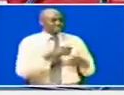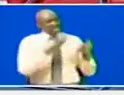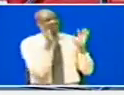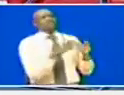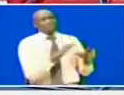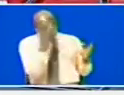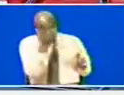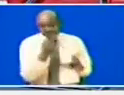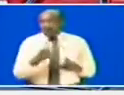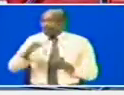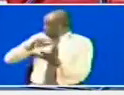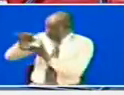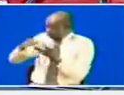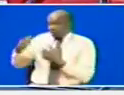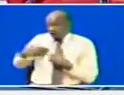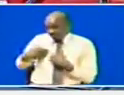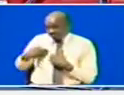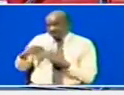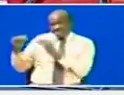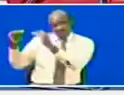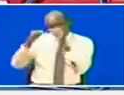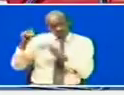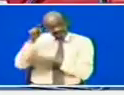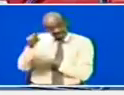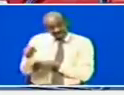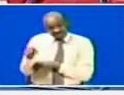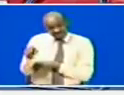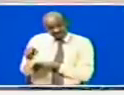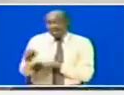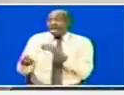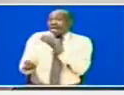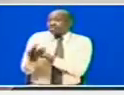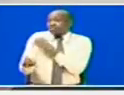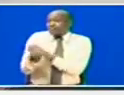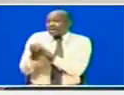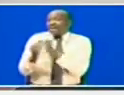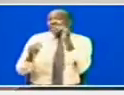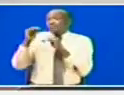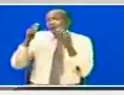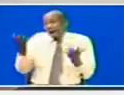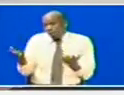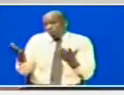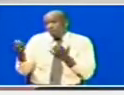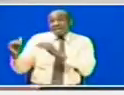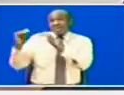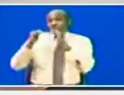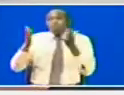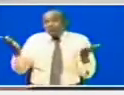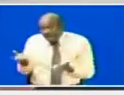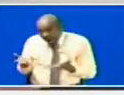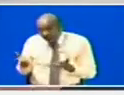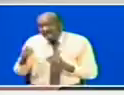kwanza, anachanganyikiwa kwa sababu gani? Usawa huu unaposemwa ni usawa, haujaelezwa kabisa kwa kina usawa unakuwa ni wapi mpaka